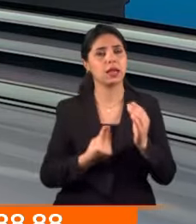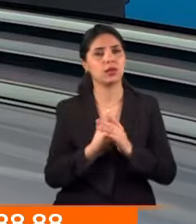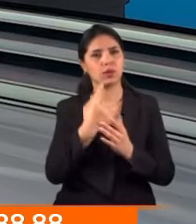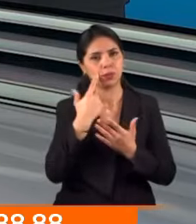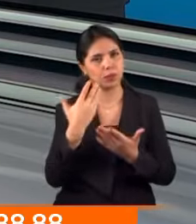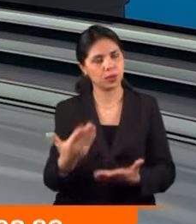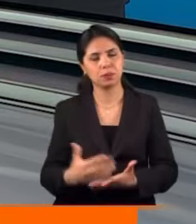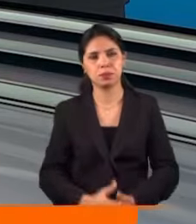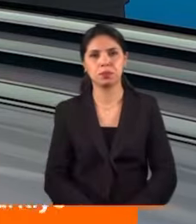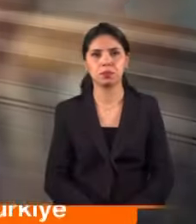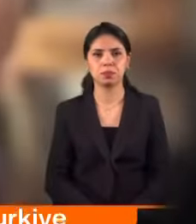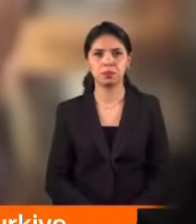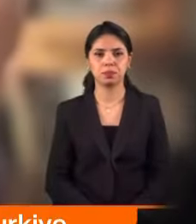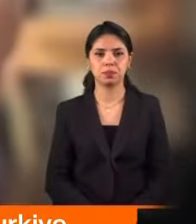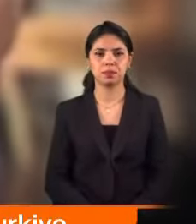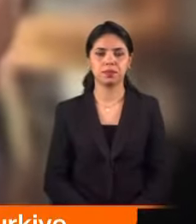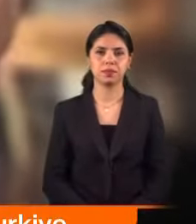geldi.